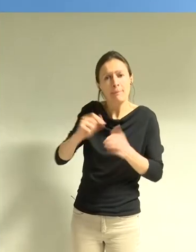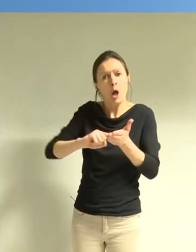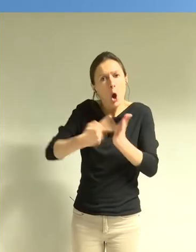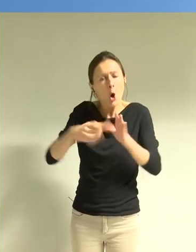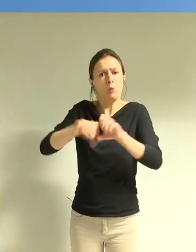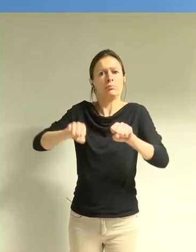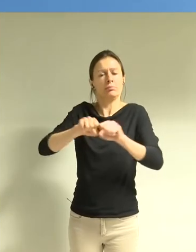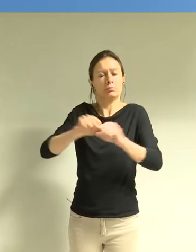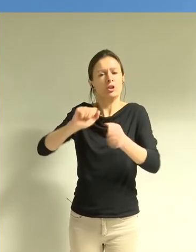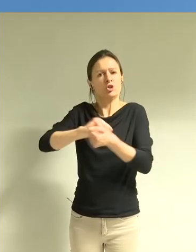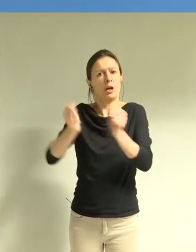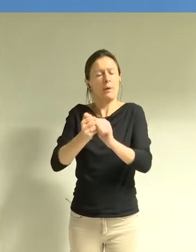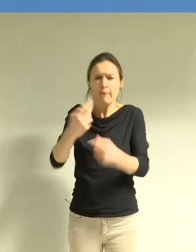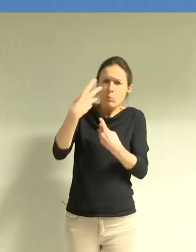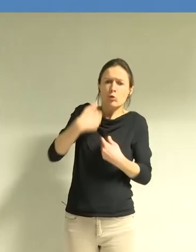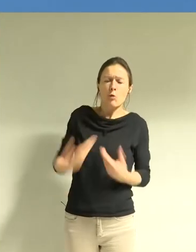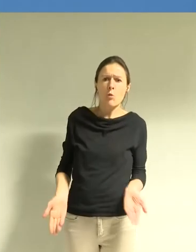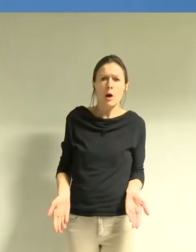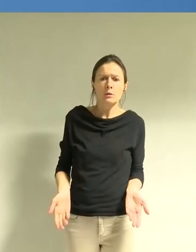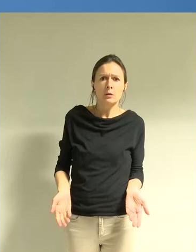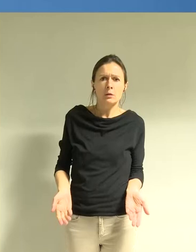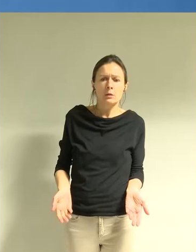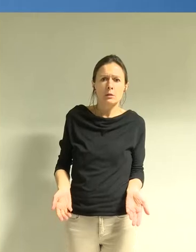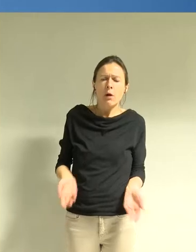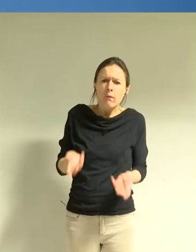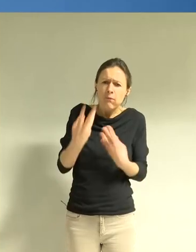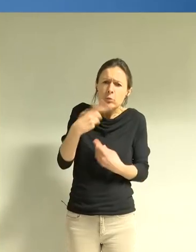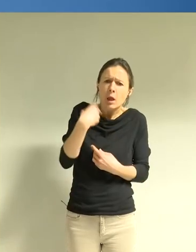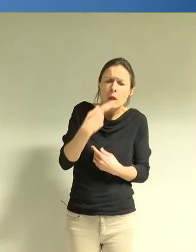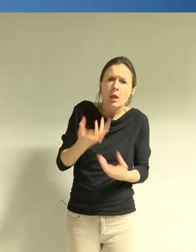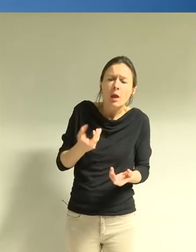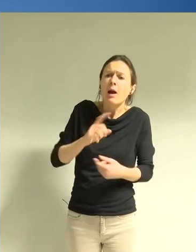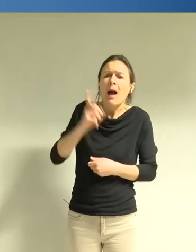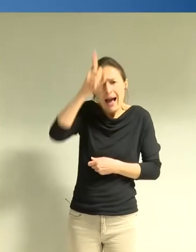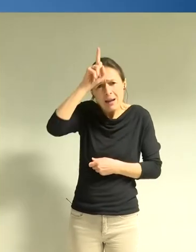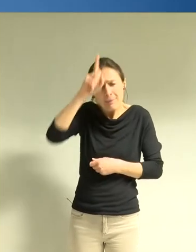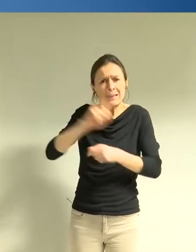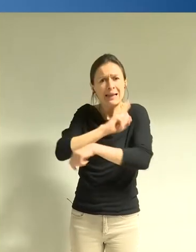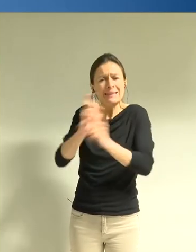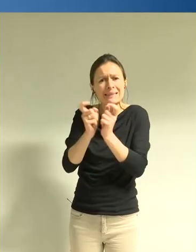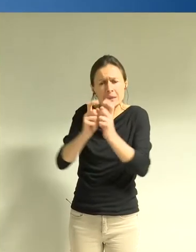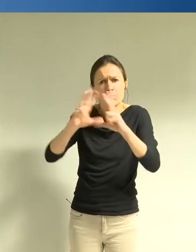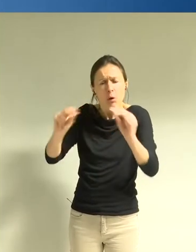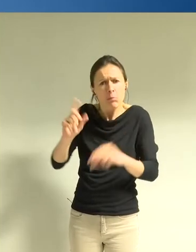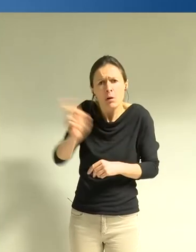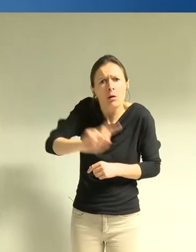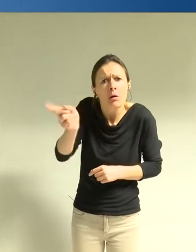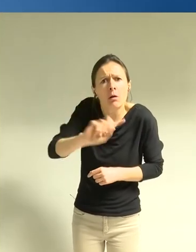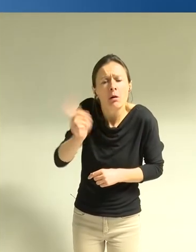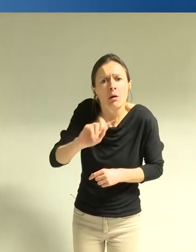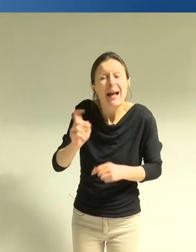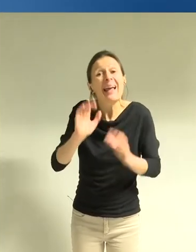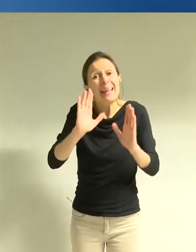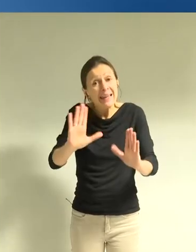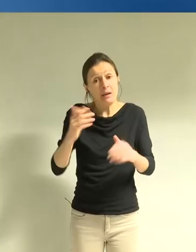non mais vous vous foutez moi c'est pas du tout une électricité propre en allemagne et l'importation électrique que l'on fait aujourd'hui pour compenser le pic hivernal